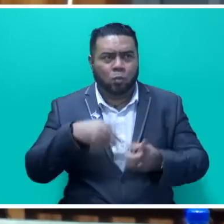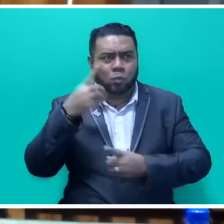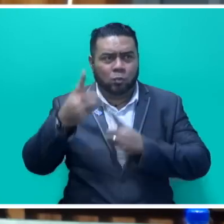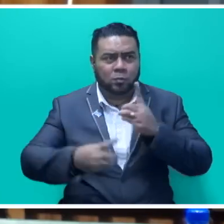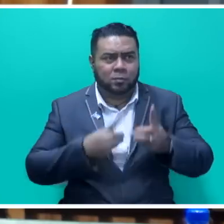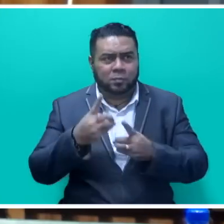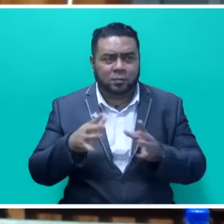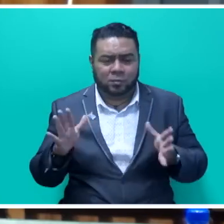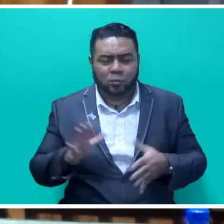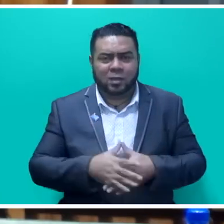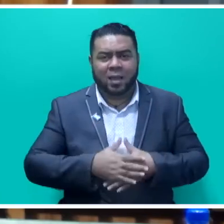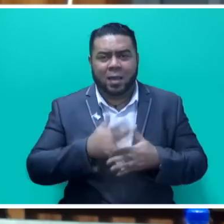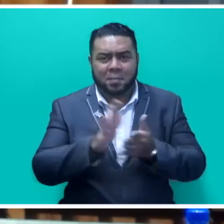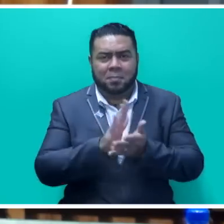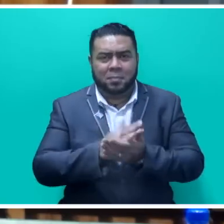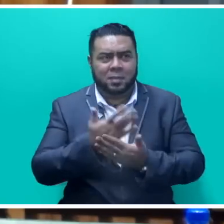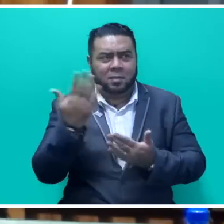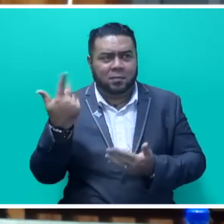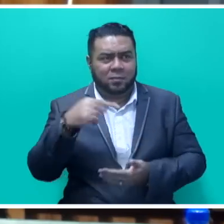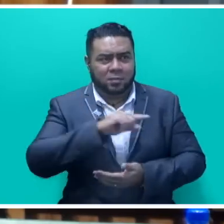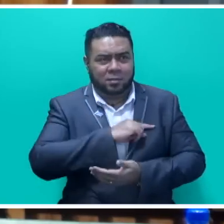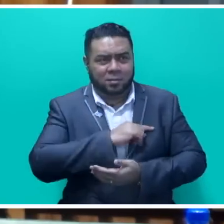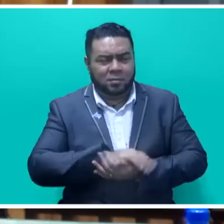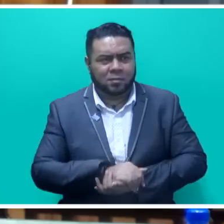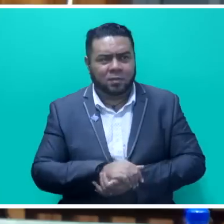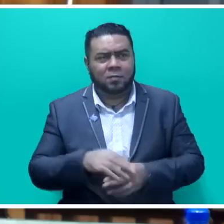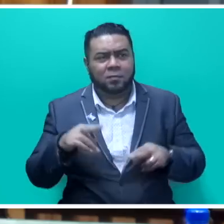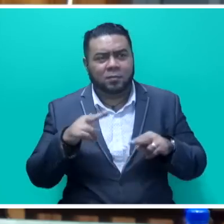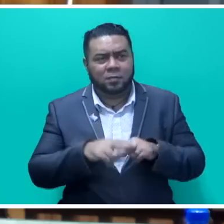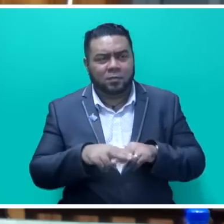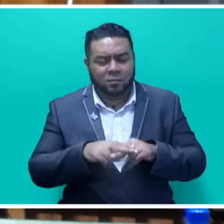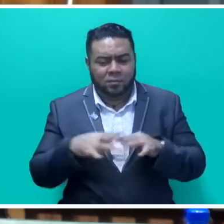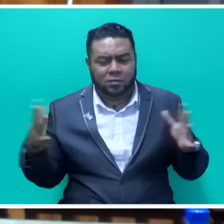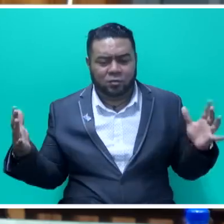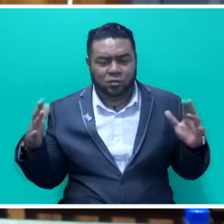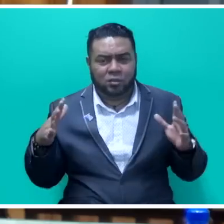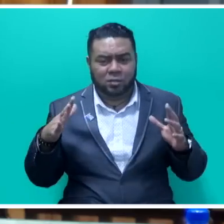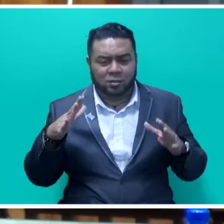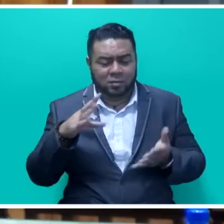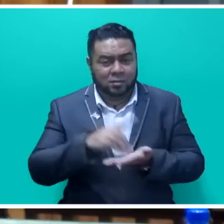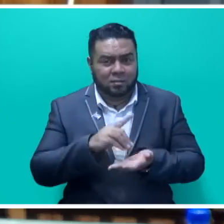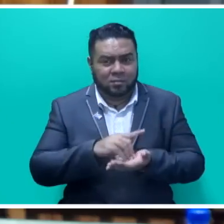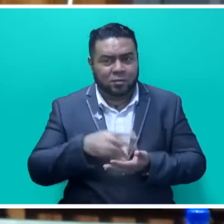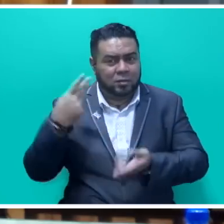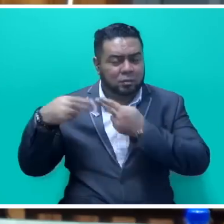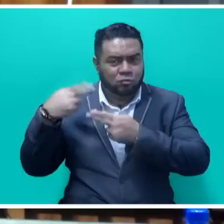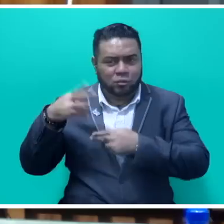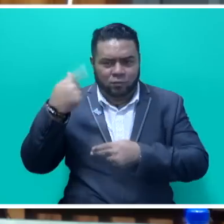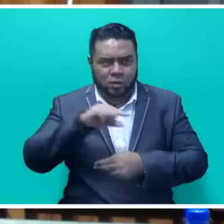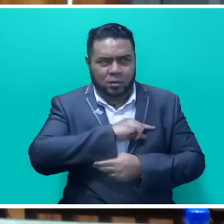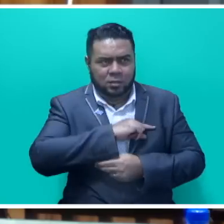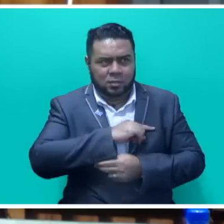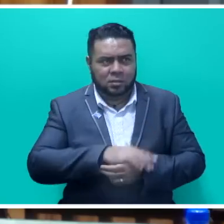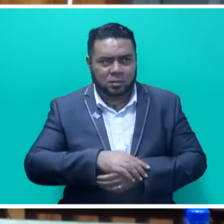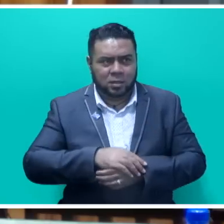पारंपरिक स्वागत के द्वारा फिजी के राष्ट्रपति ने किया. इस सम्मेलन में स्पीकर